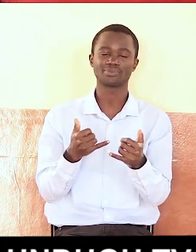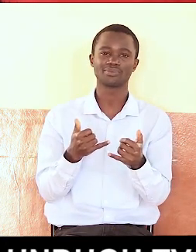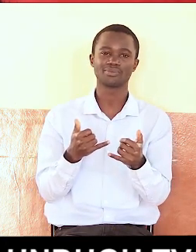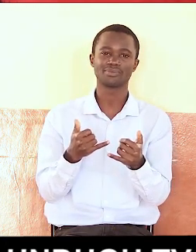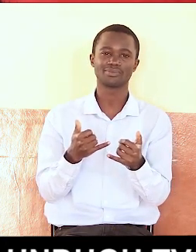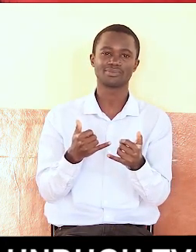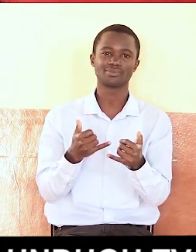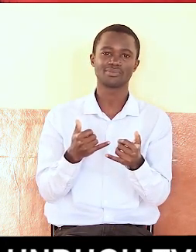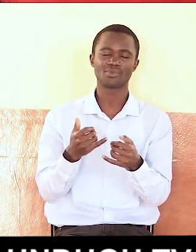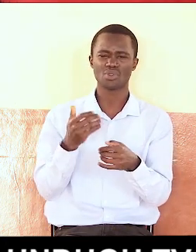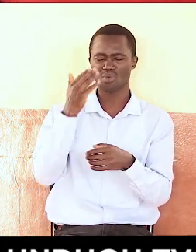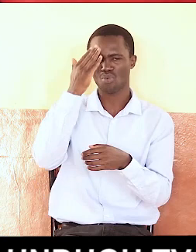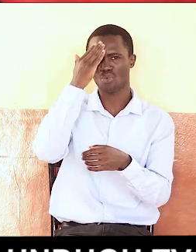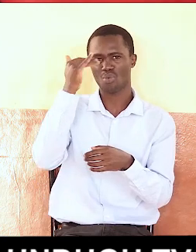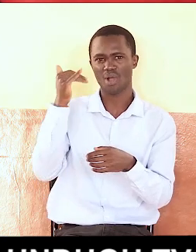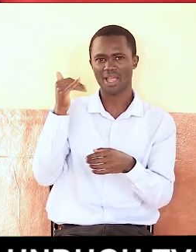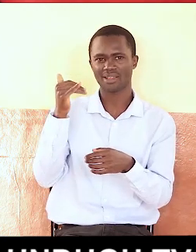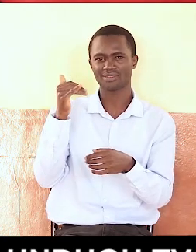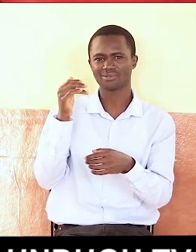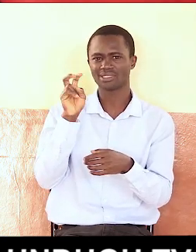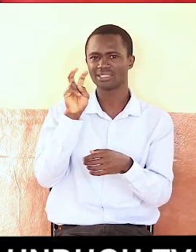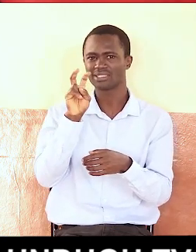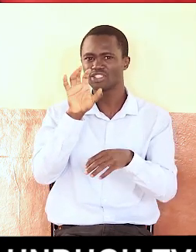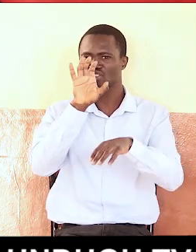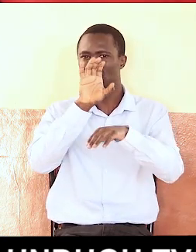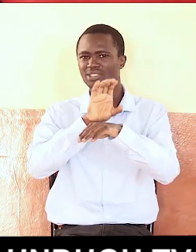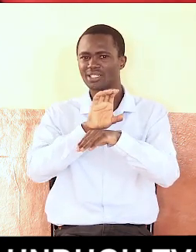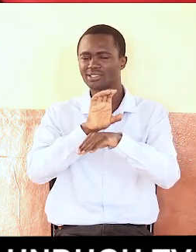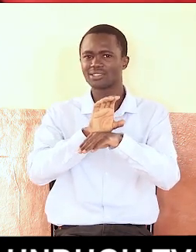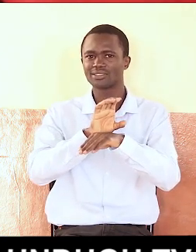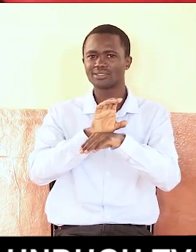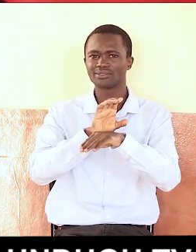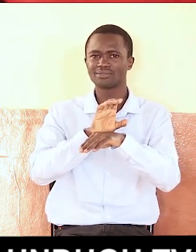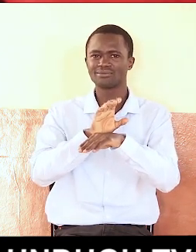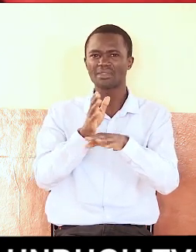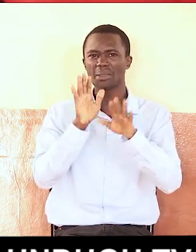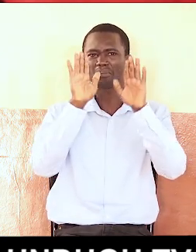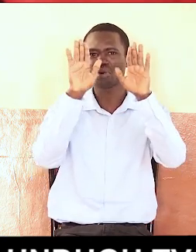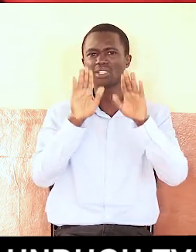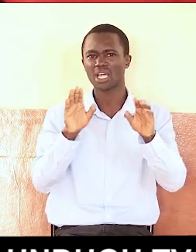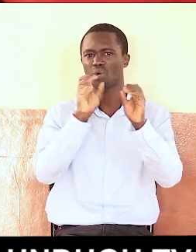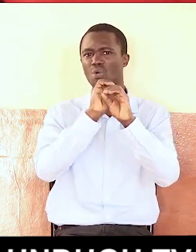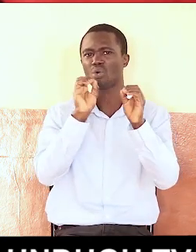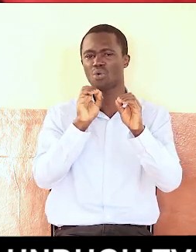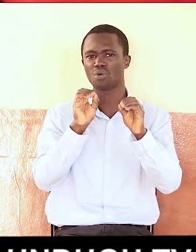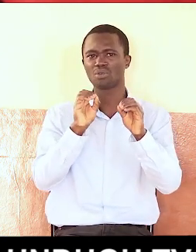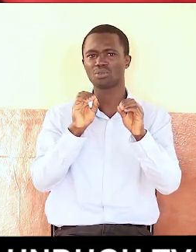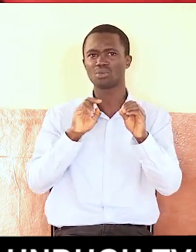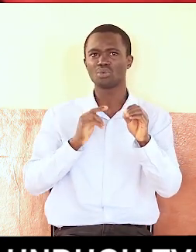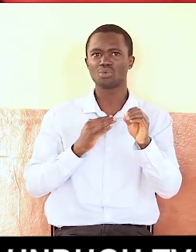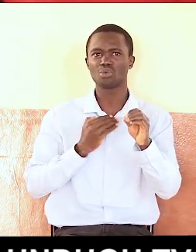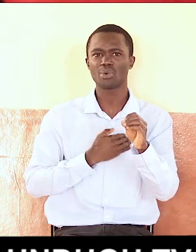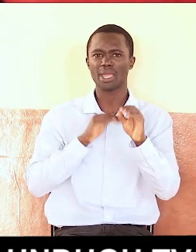nini ati inaonekana we are it's like the church ni relevant, we are not